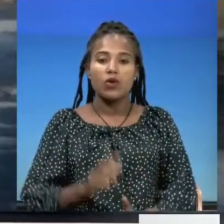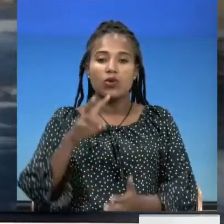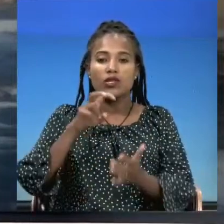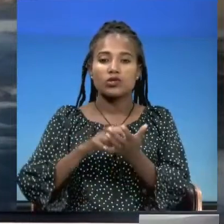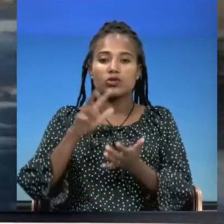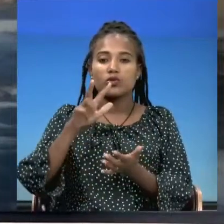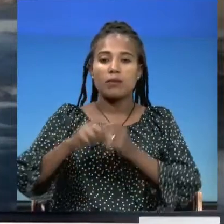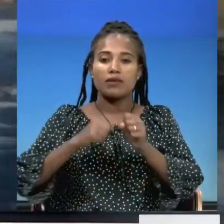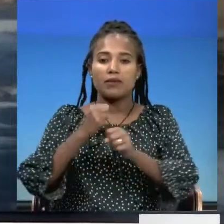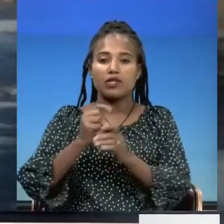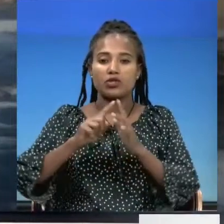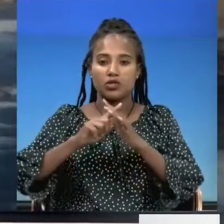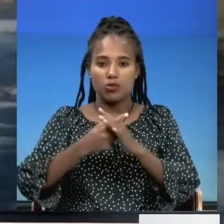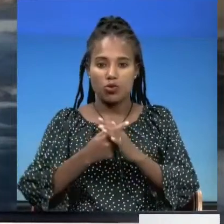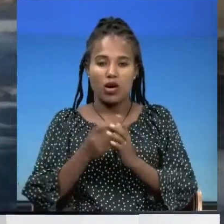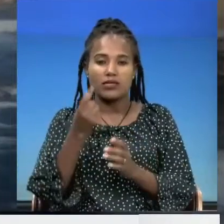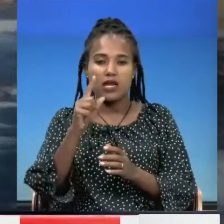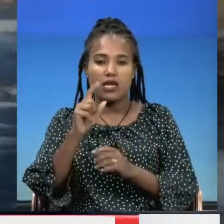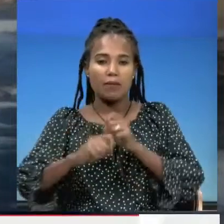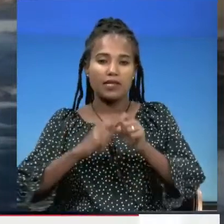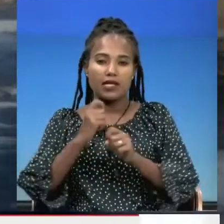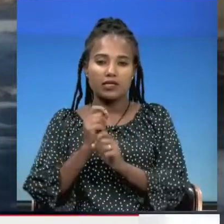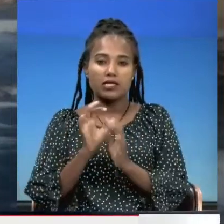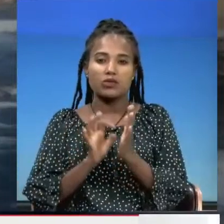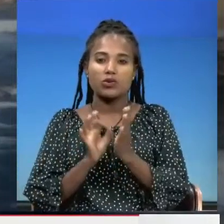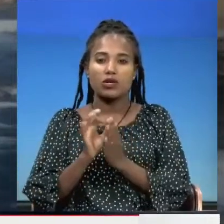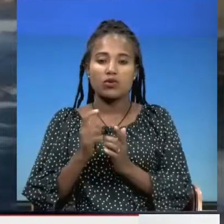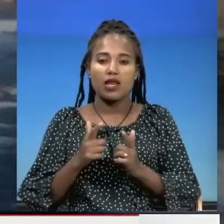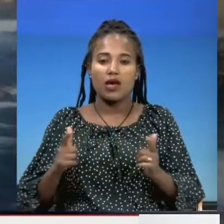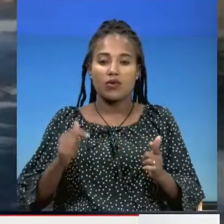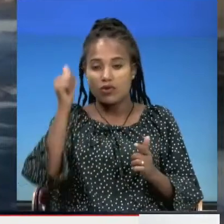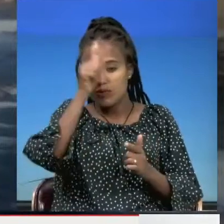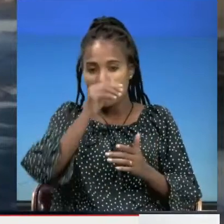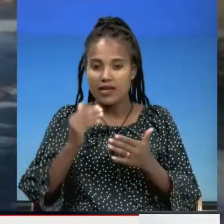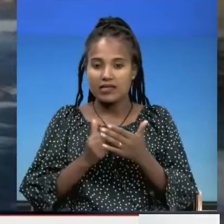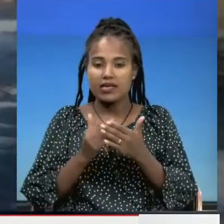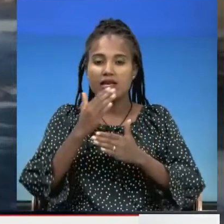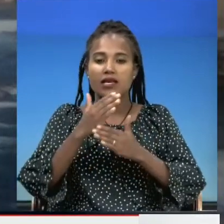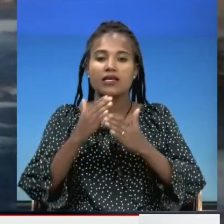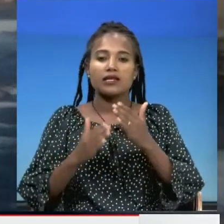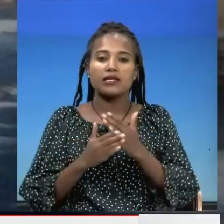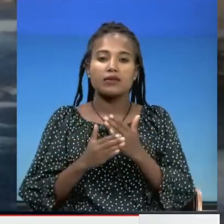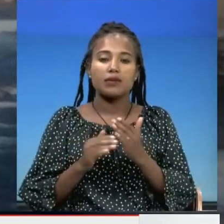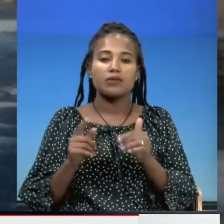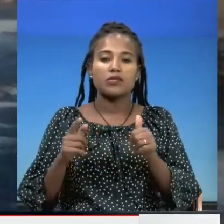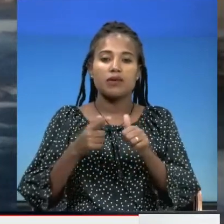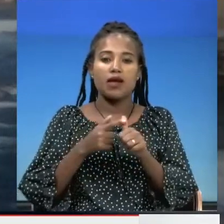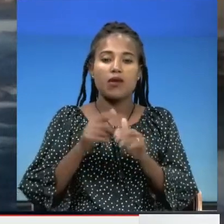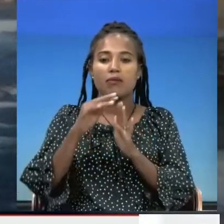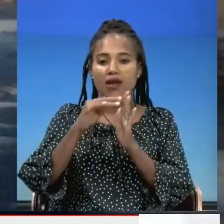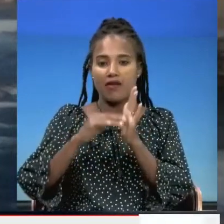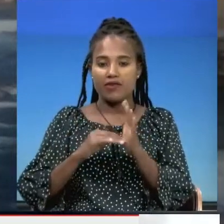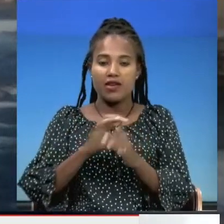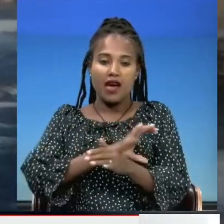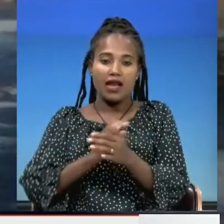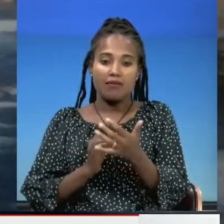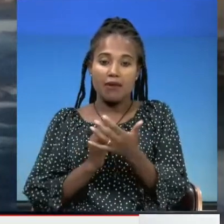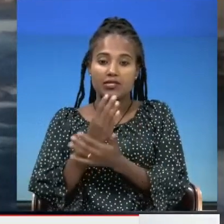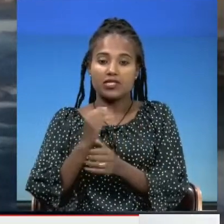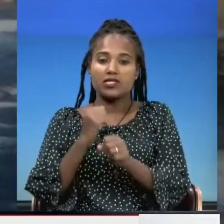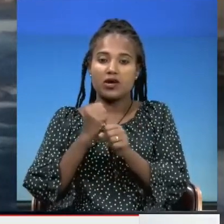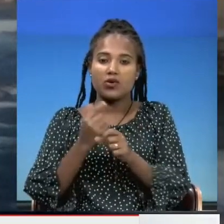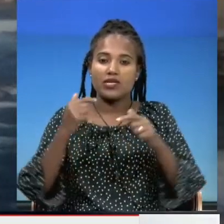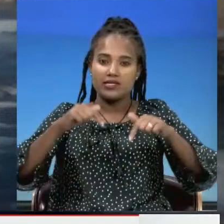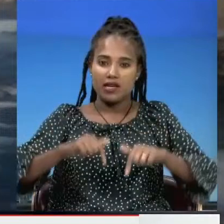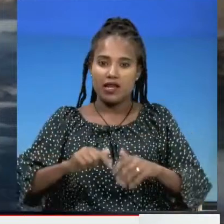ከ2003 ዓ.ም ጀምሮ 11 ዓመታትን ያስቆጠረው ታላቁ የኢትዮጵያ ህዳሴ ግድብ የመጀመሪያ ምዕራፍ የኃይል ማመንጫ ስራውን